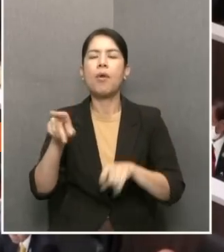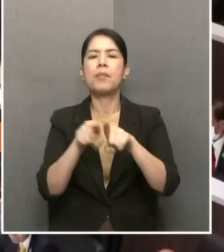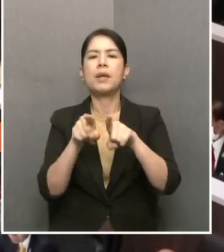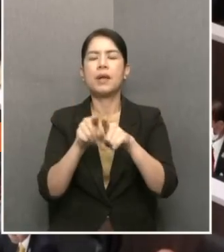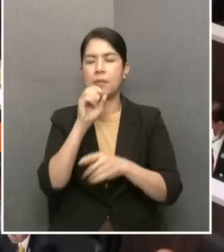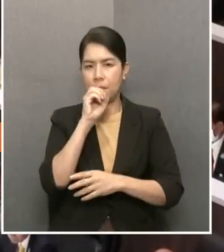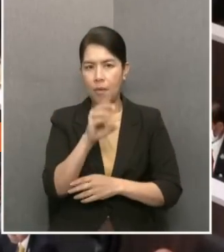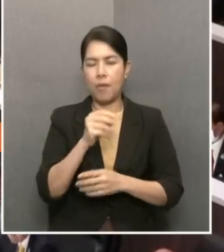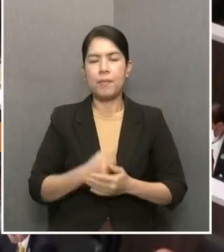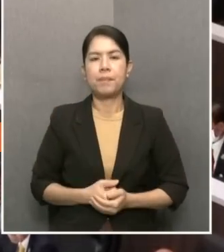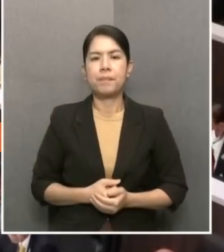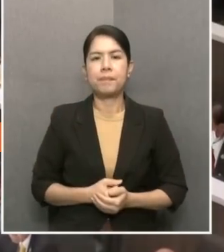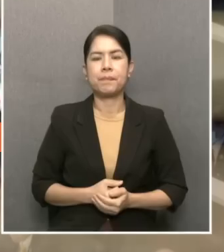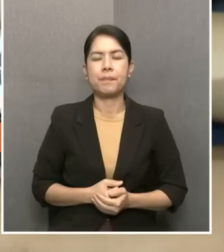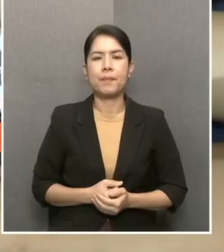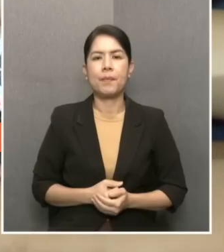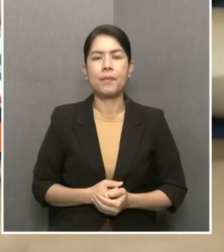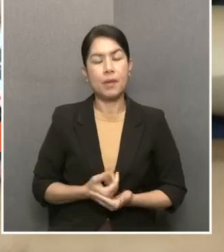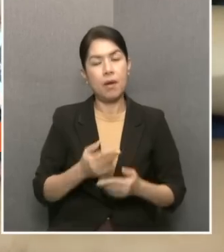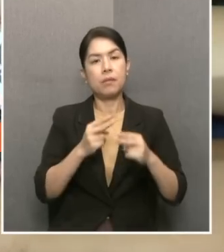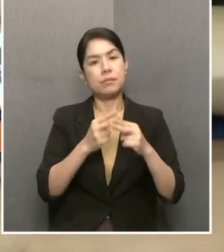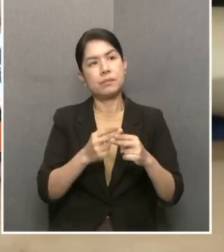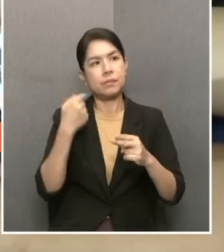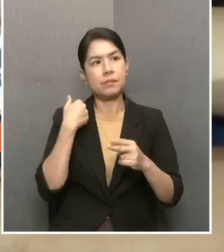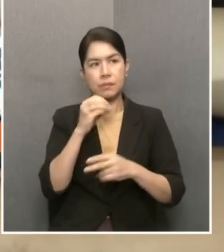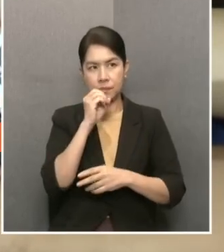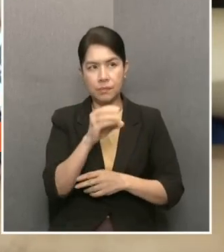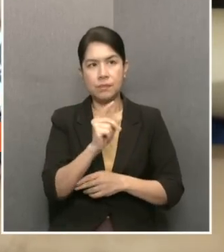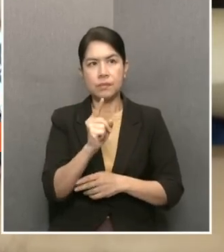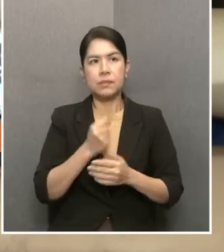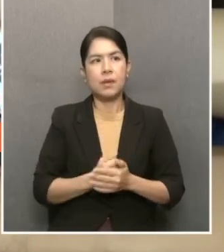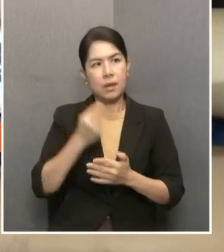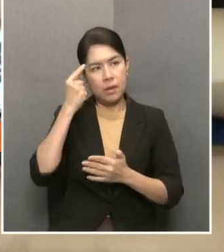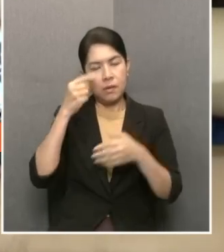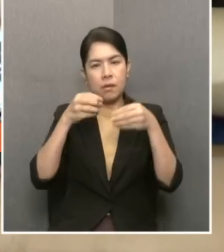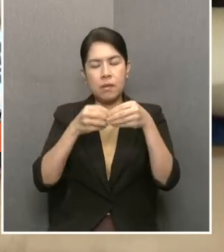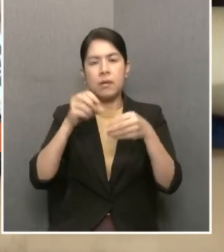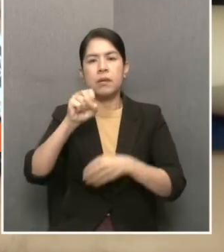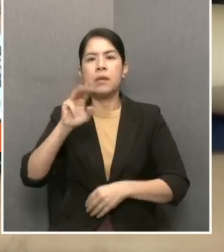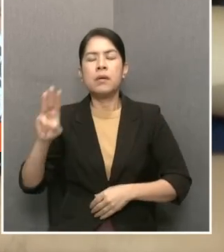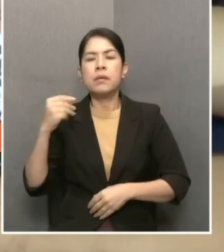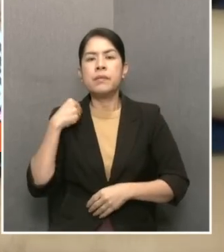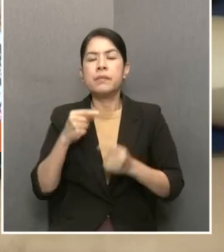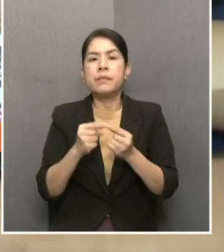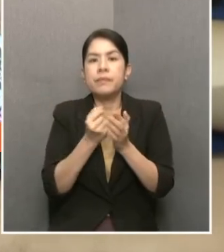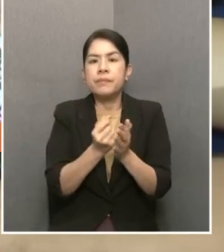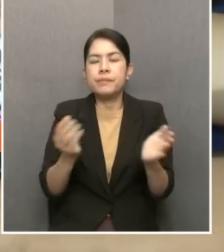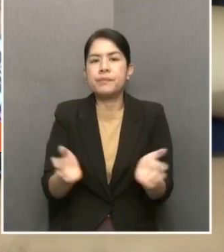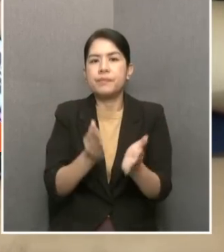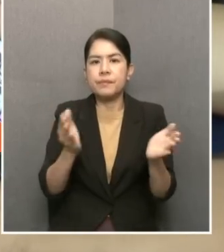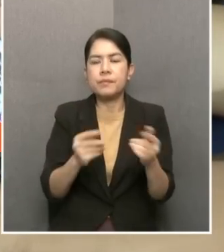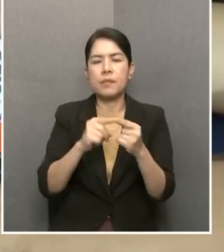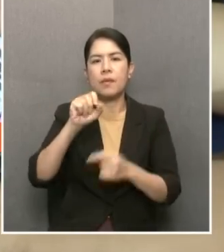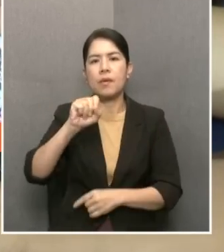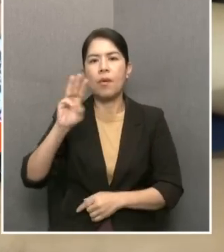ความเห็นว่าก็คือความเห็นสววนทางกับนายวันชัยนะครับเชื่อว่าเสียงสวที่หนุนนายเศรษฐาเป็นนายกอาจมี